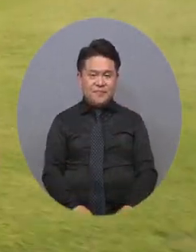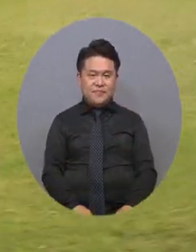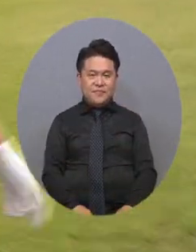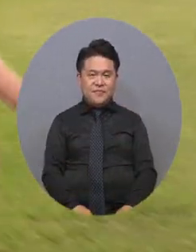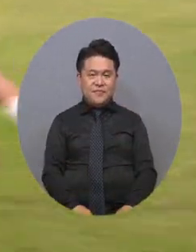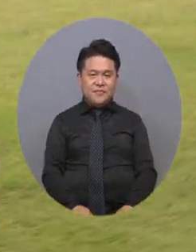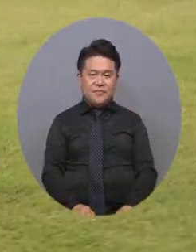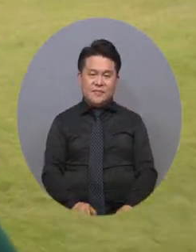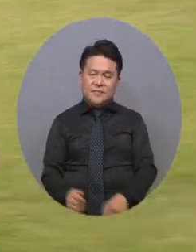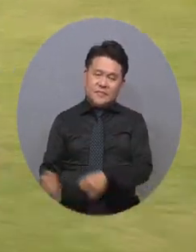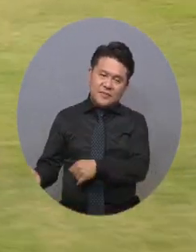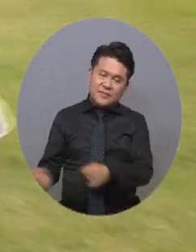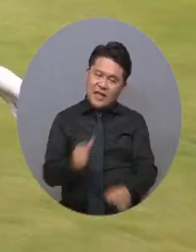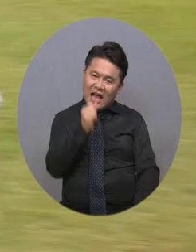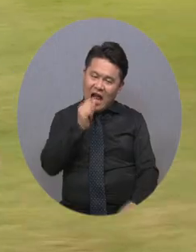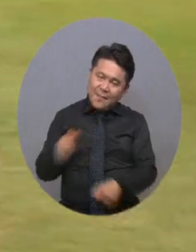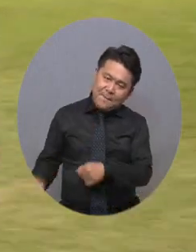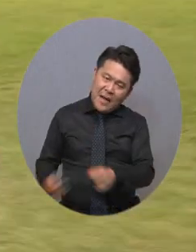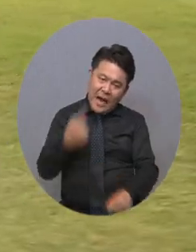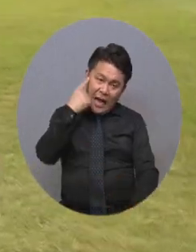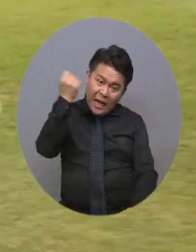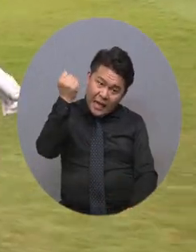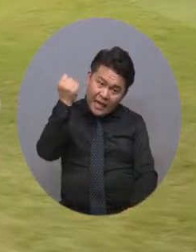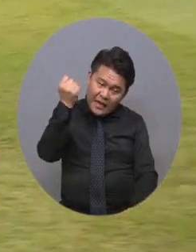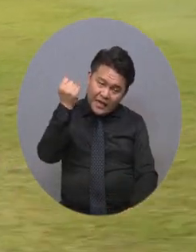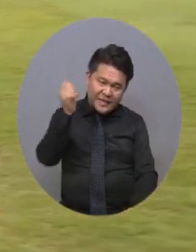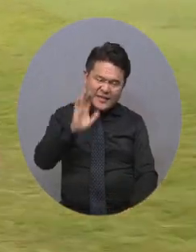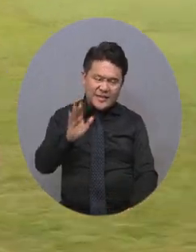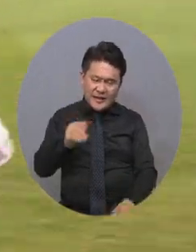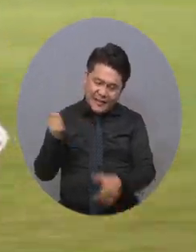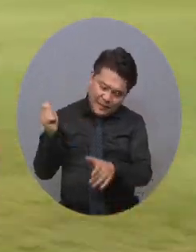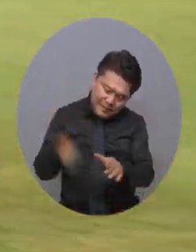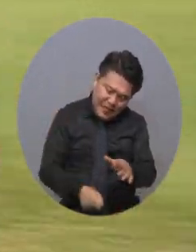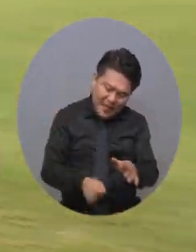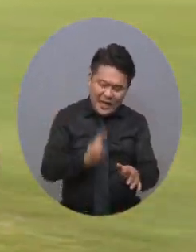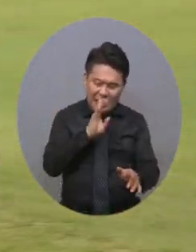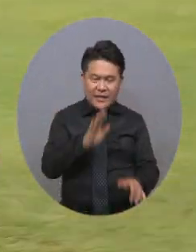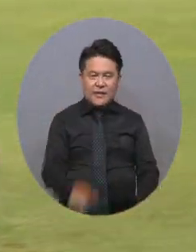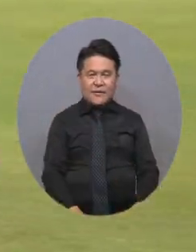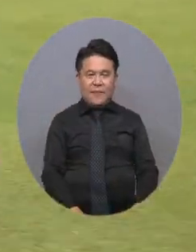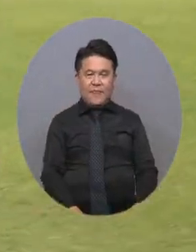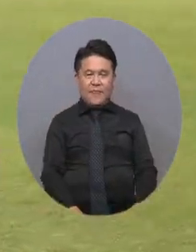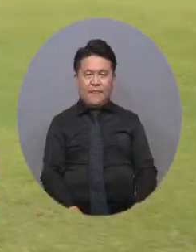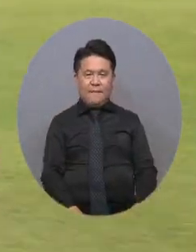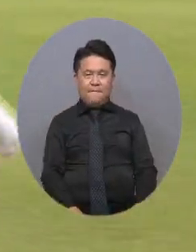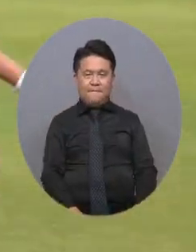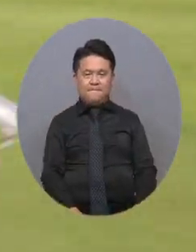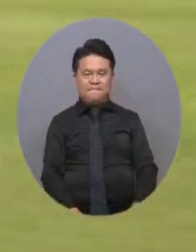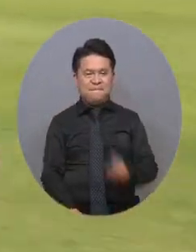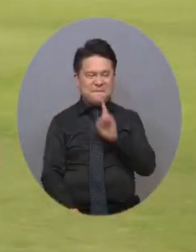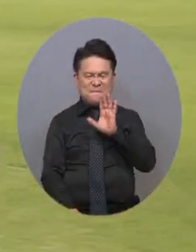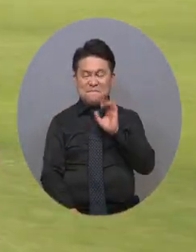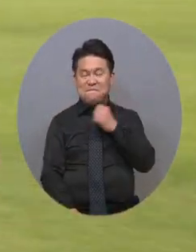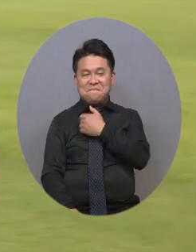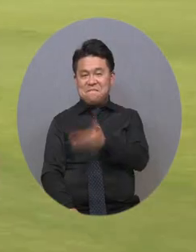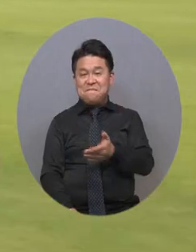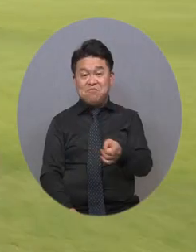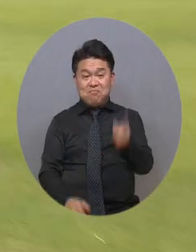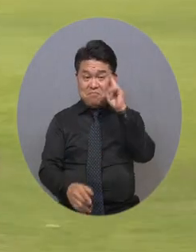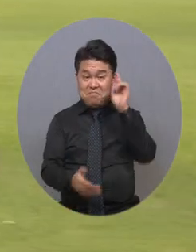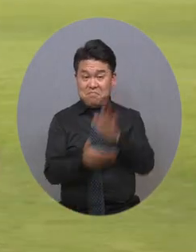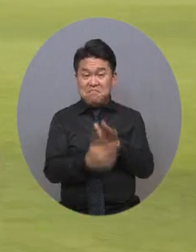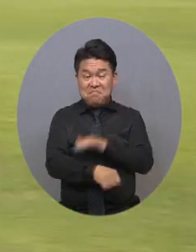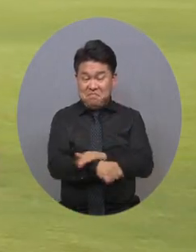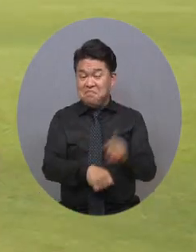아이언을 칠까 생각하면 그냥 찍어치자 생각했는데 안 찍어졌어. 나도 그래서 찍으면 돼 얘기하려다가 안 했는데 너가 알아서 잘 칠